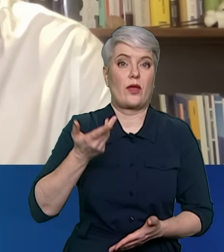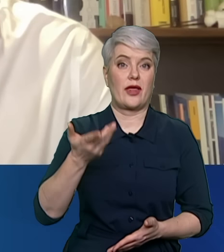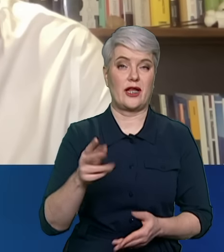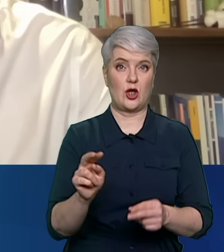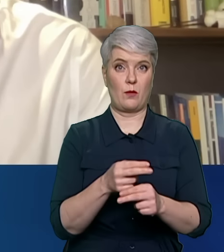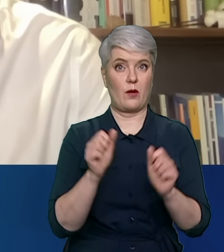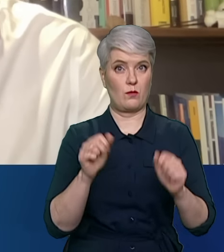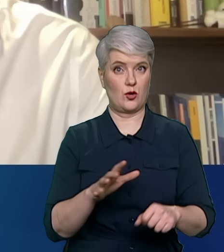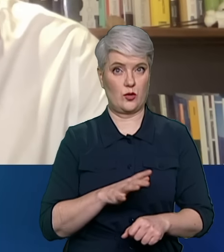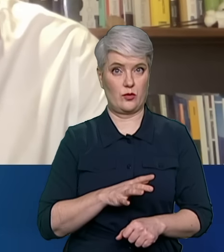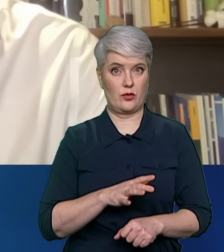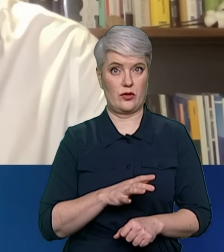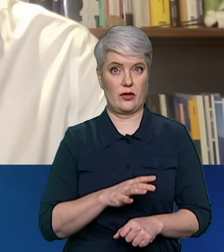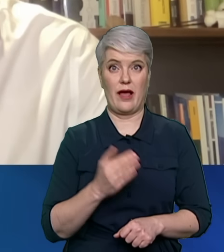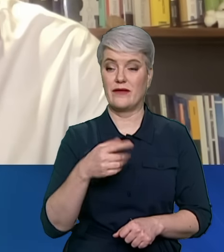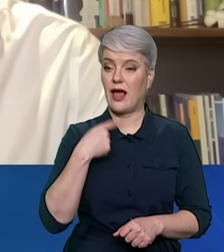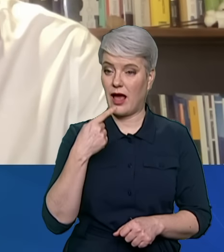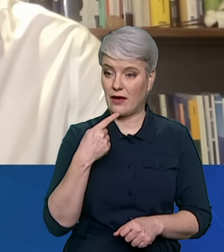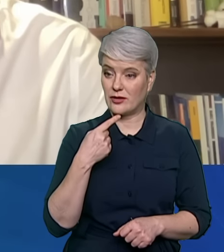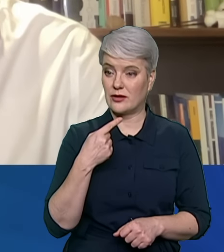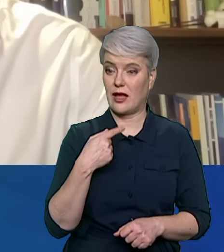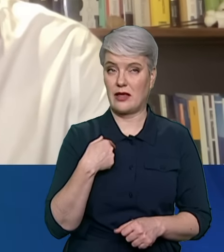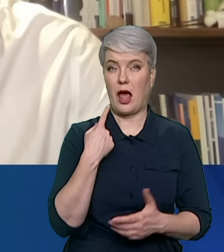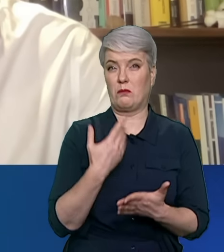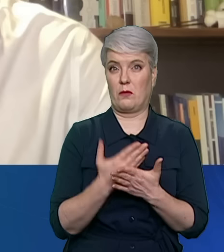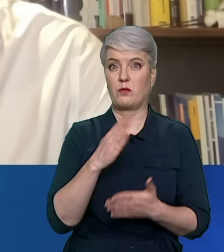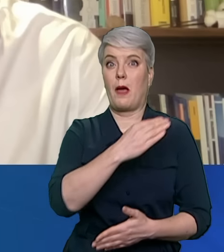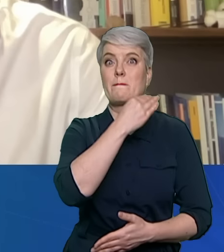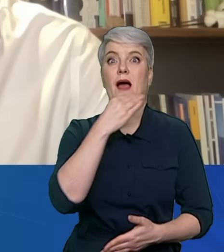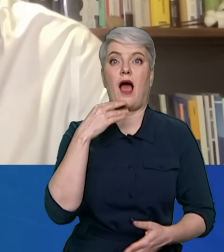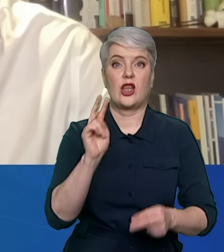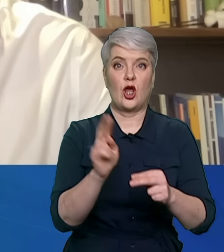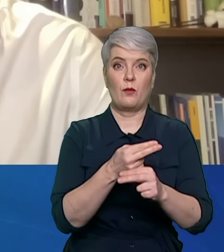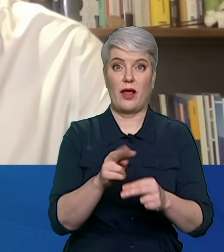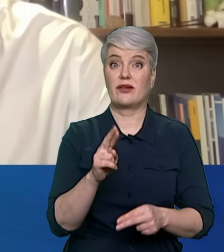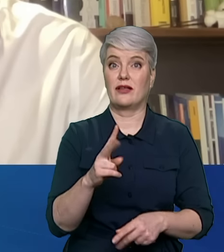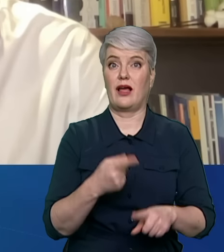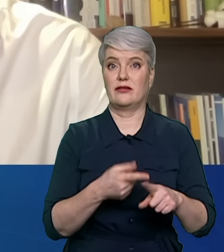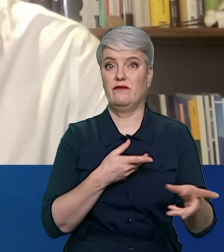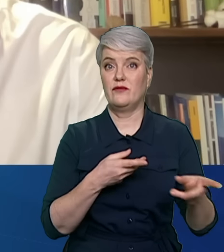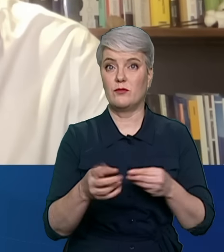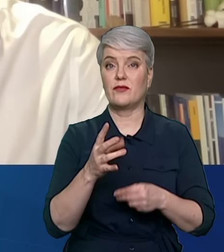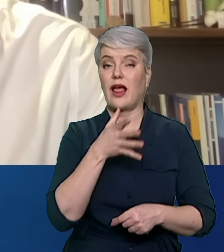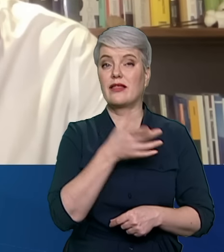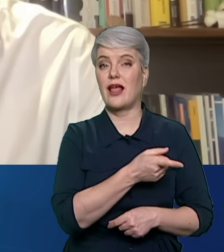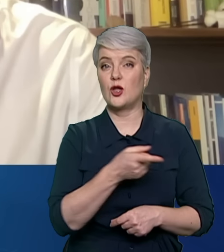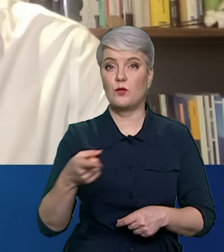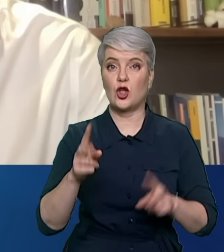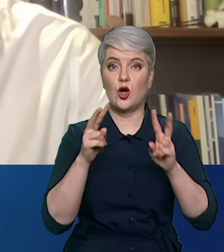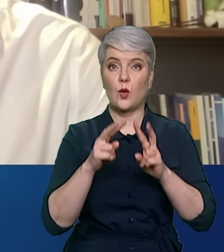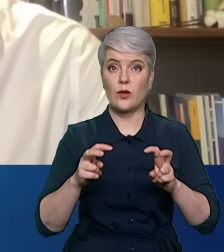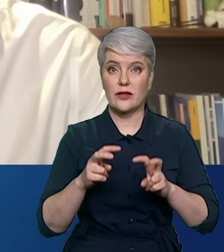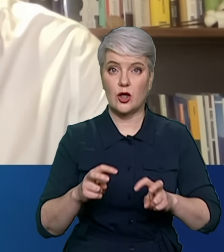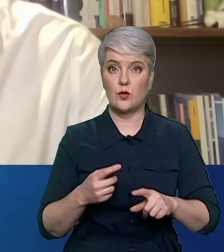того, що ви говорите, їх, я так розумію, буде багато, немало, як мінімум, як вони вплинуть на терміни розгляду цього законопроєкту?